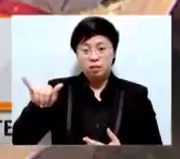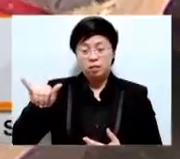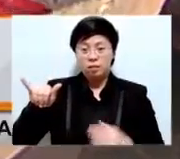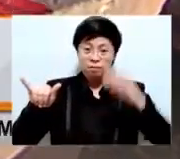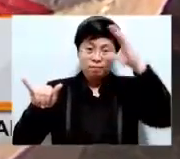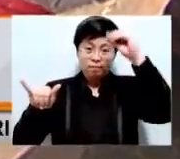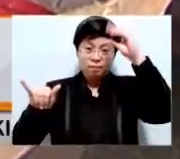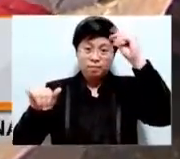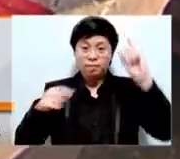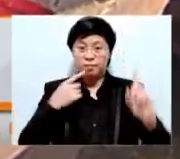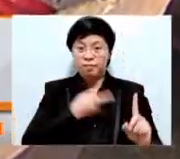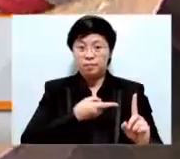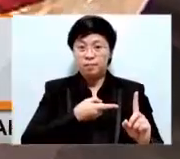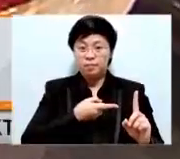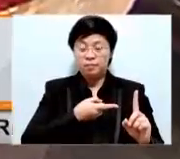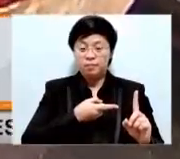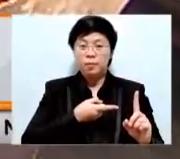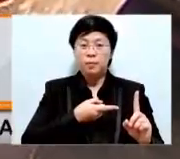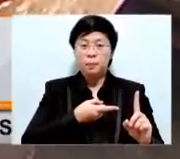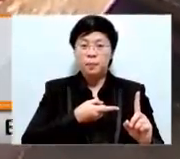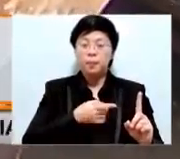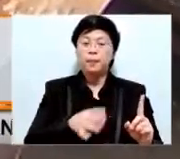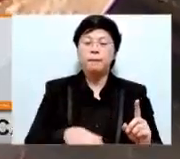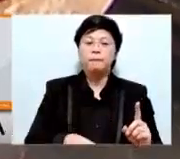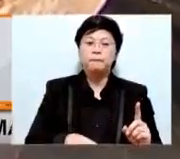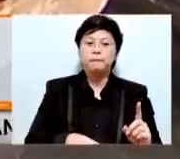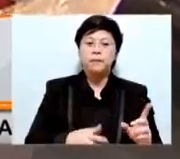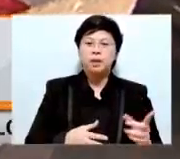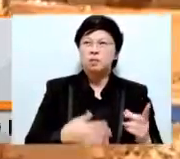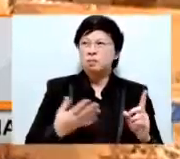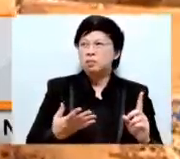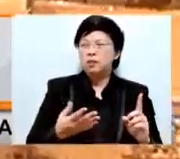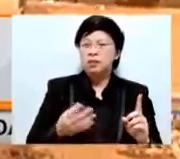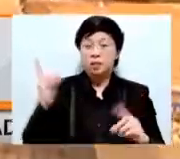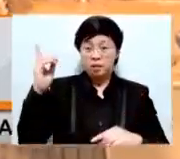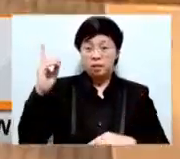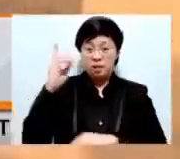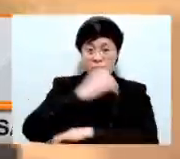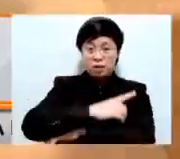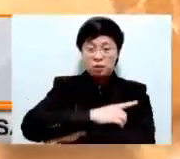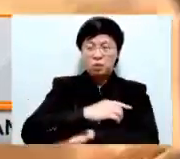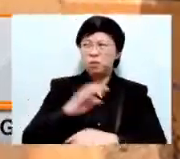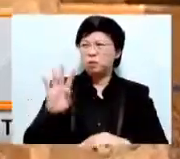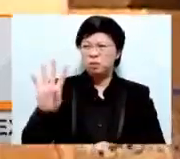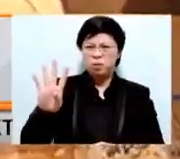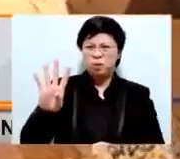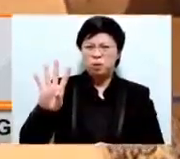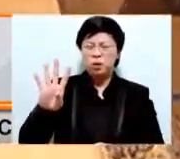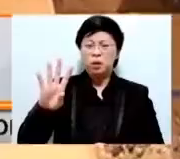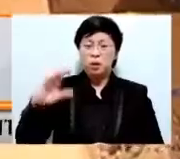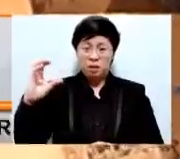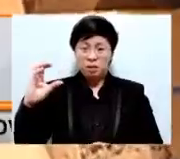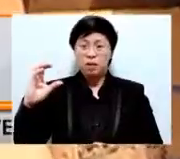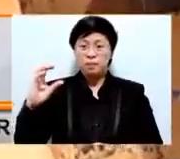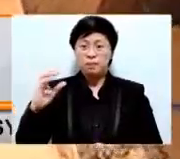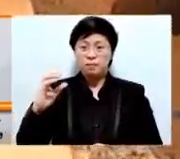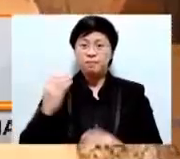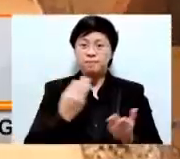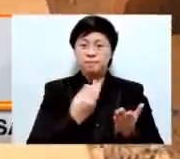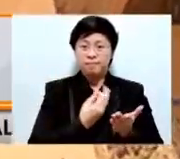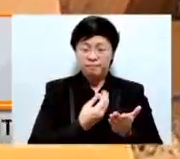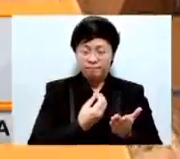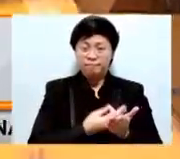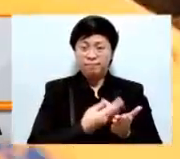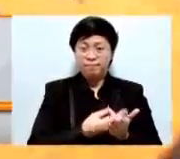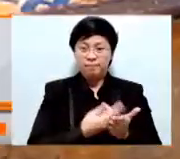pangkain. Swerte na raw kung makaapat na raang kita siya sa isang araw. Kaya ngayong Pasko, simpleng handaan lang daw ang